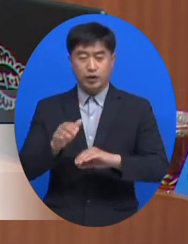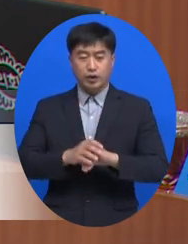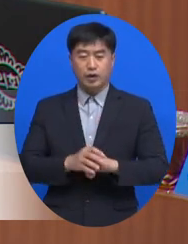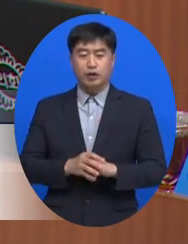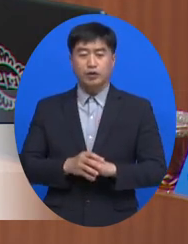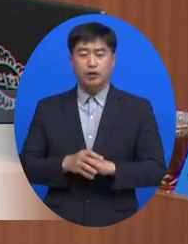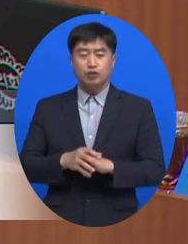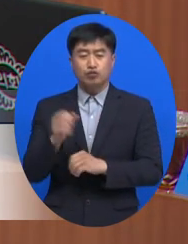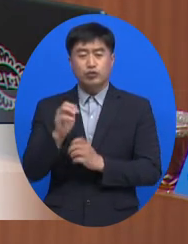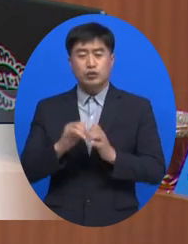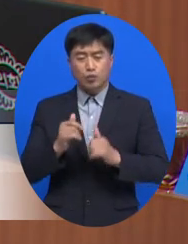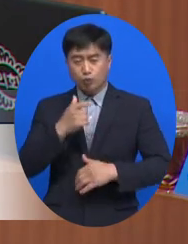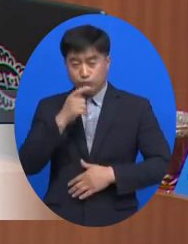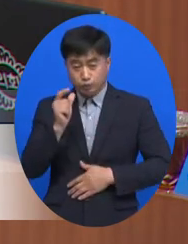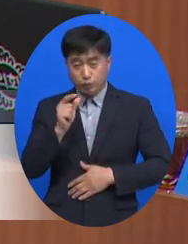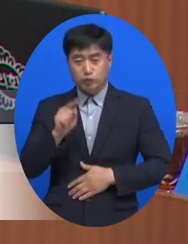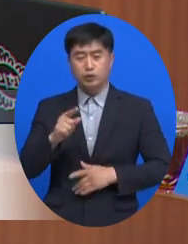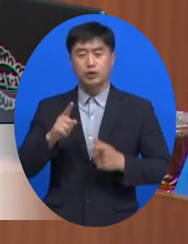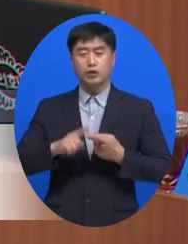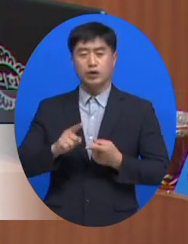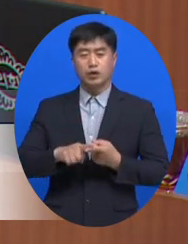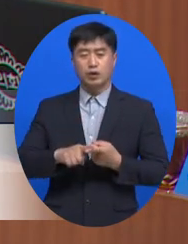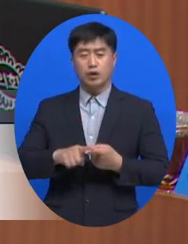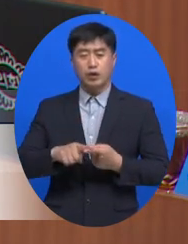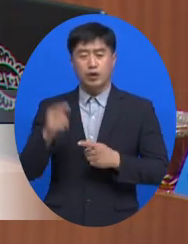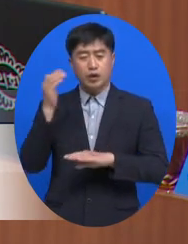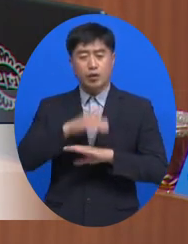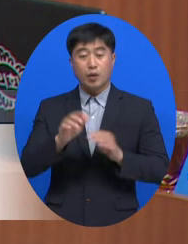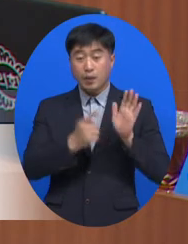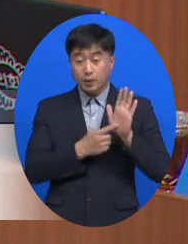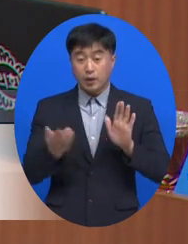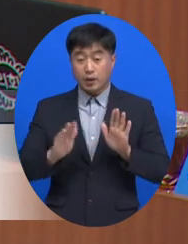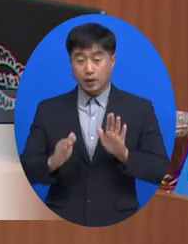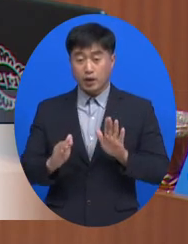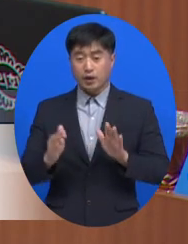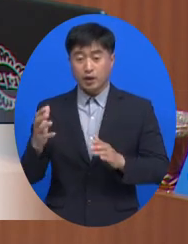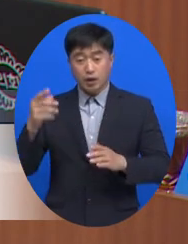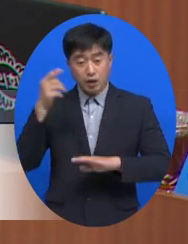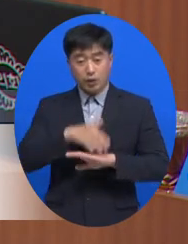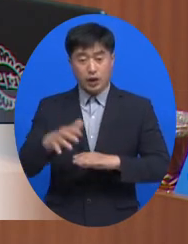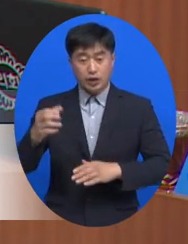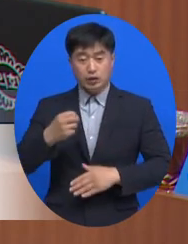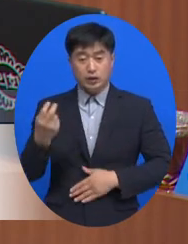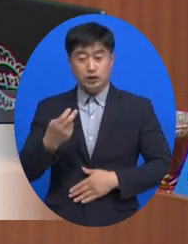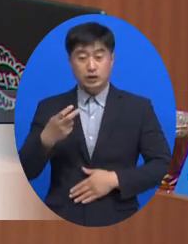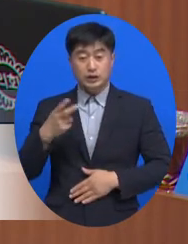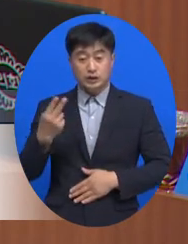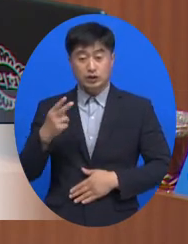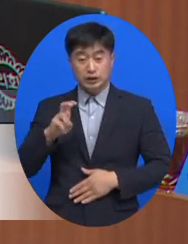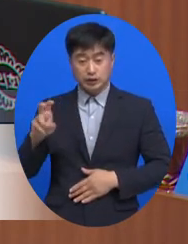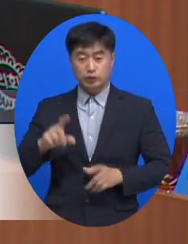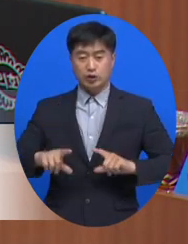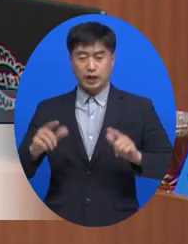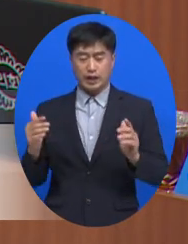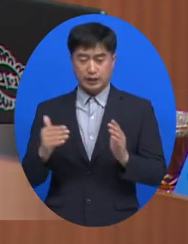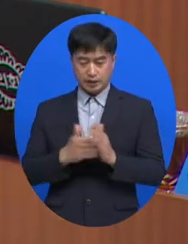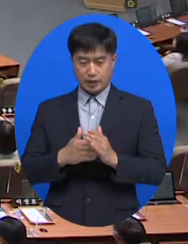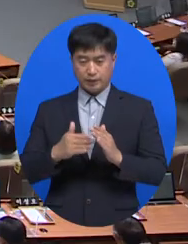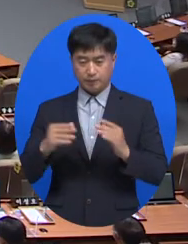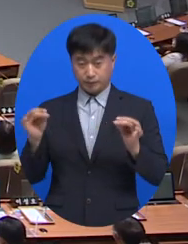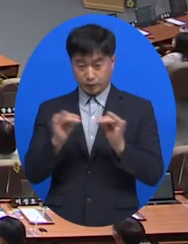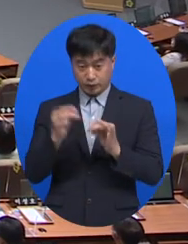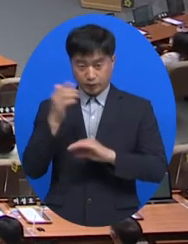비해서 부족합니다. 그 부분은 저희가 방침을 발표했습니다만은 로드맵을 가지고 2026년까지 맞춰나가도록